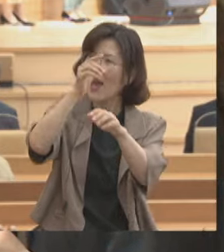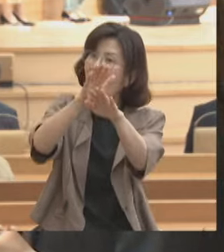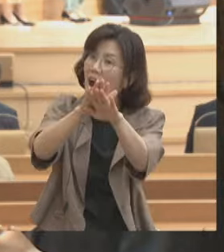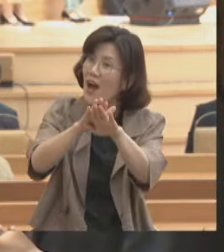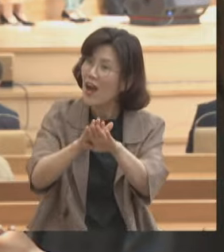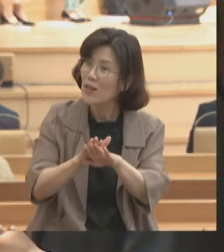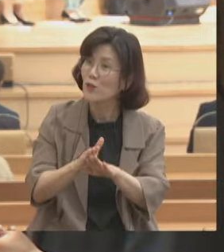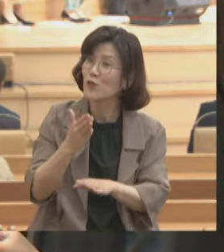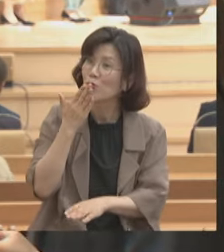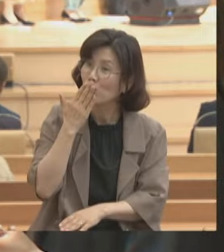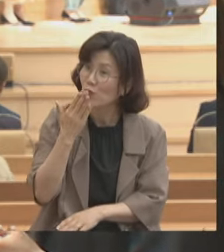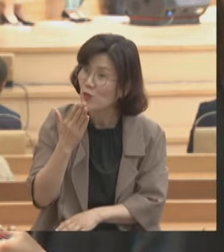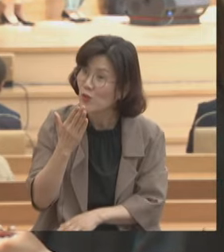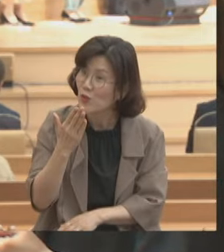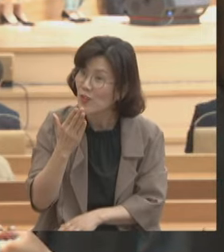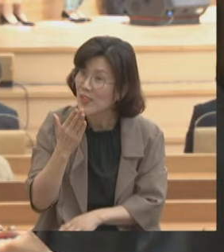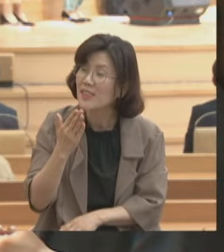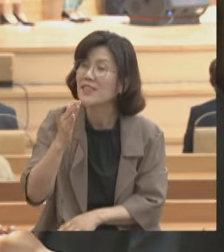예배할 수